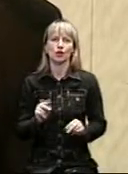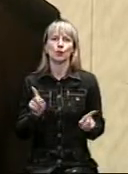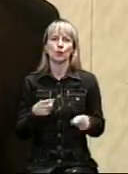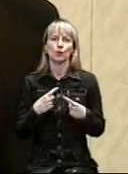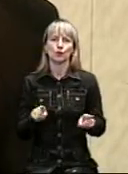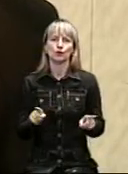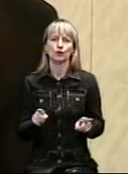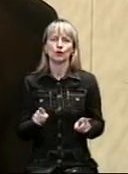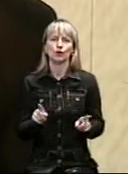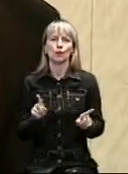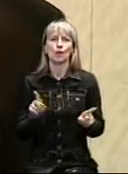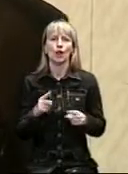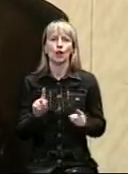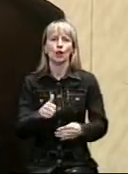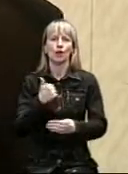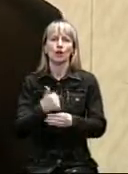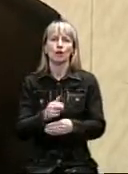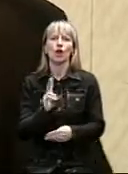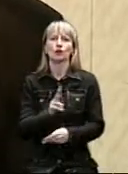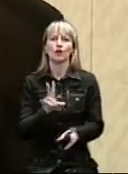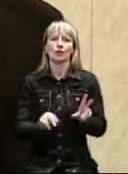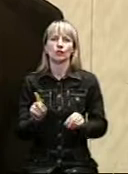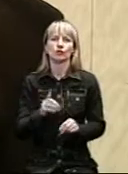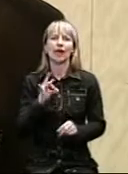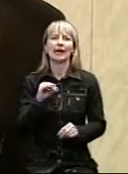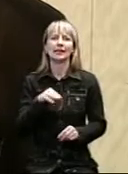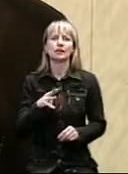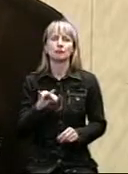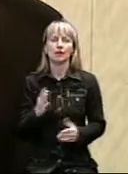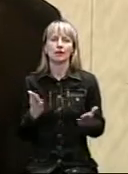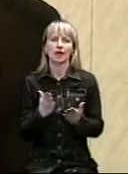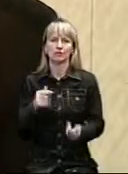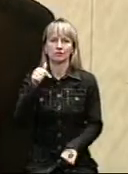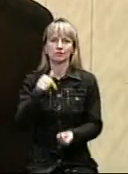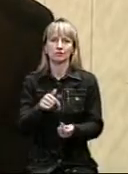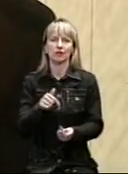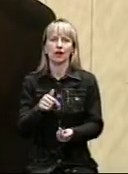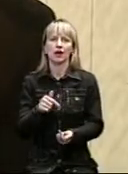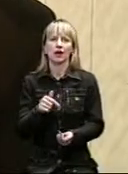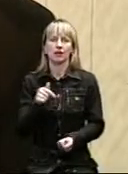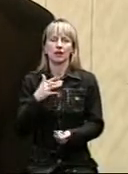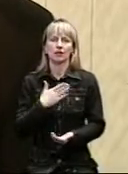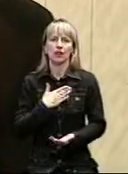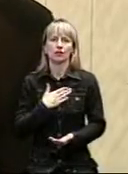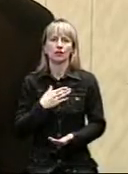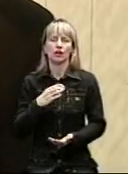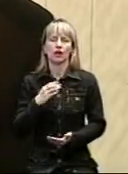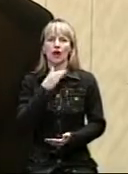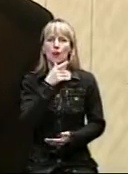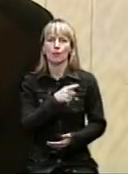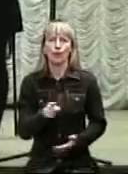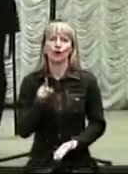музику, мелодію головним, а хтось вважає, що ритми, які символізують ритм нашої епохи, вони повинні